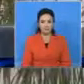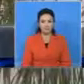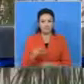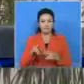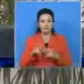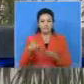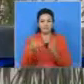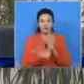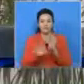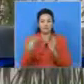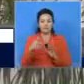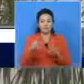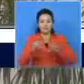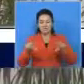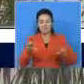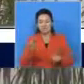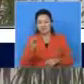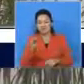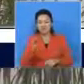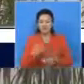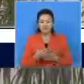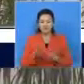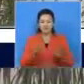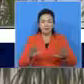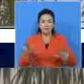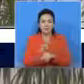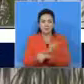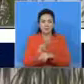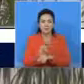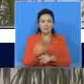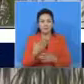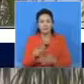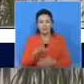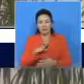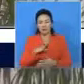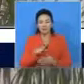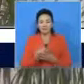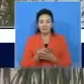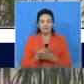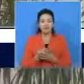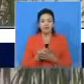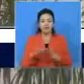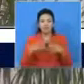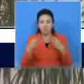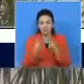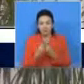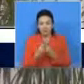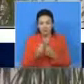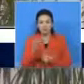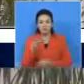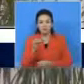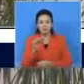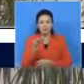Осы 63-ші мектеп лицейдің бала тәрбиесінде нәтижеге жетіп отырған қарағыл отбасы,